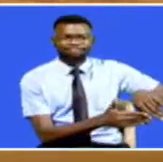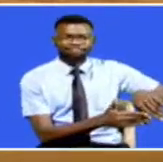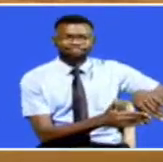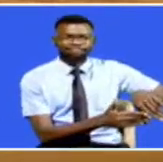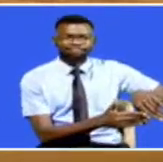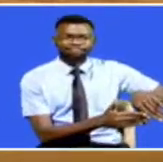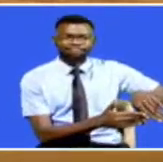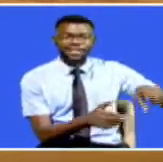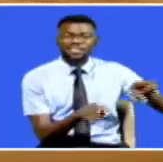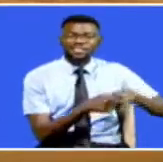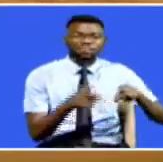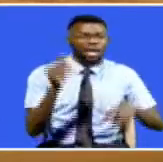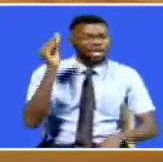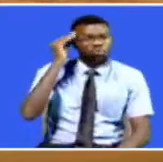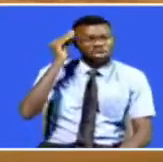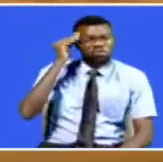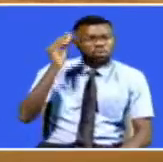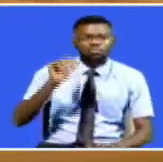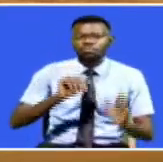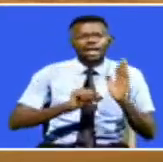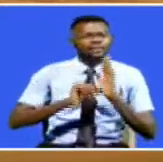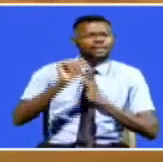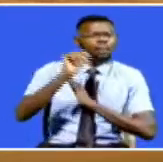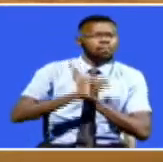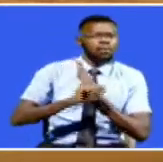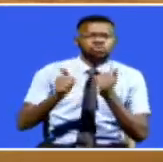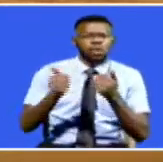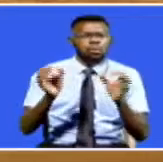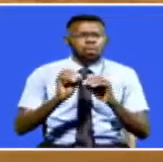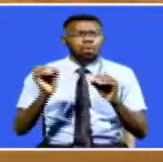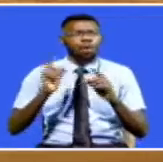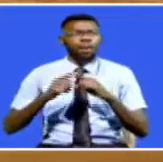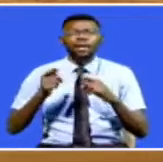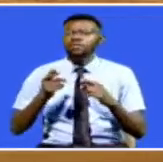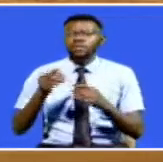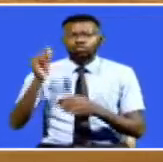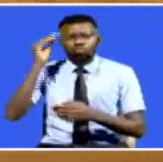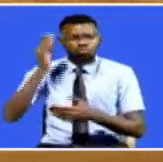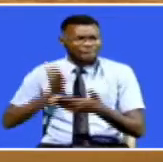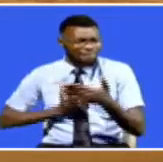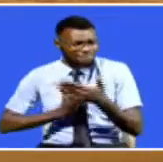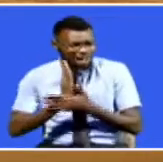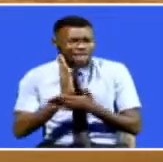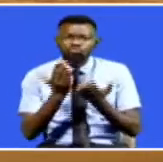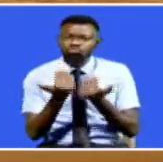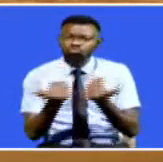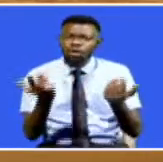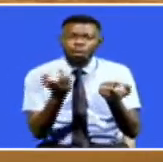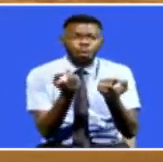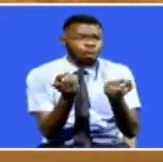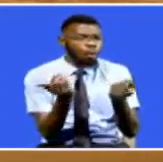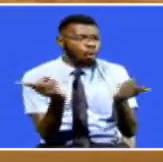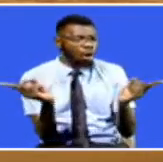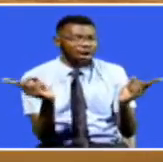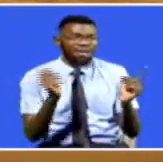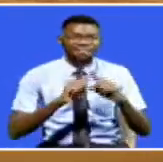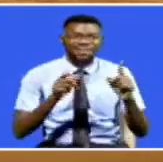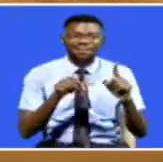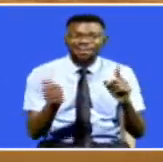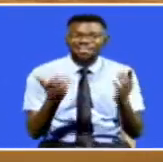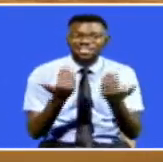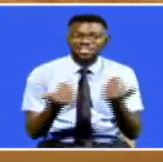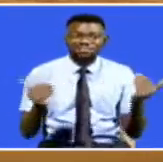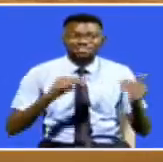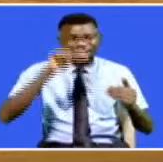inayoendesha elimu. Licha ya kupata elimu kuwa haki ya mtoto kote nchini, kunao ambao wanaohisi wametengwa